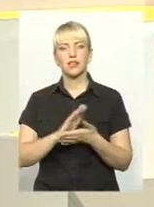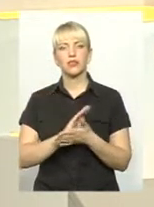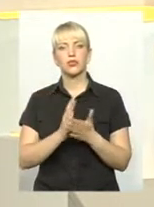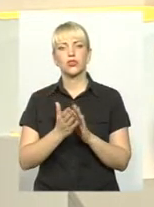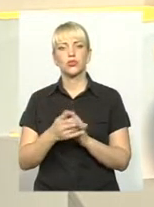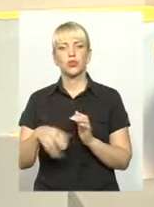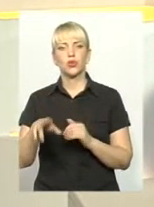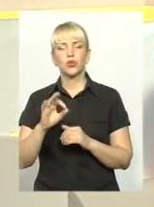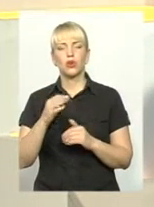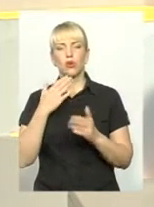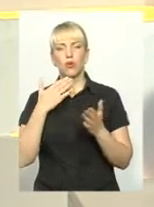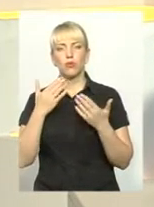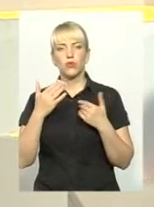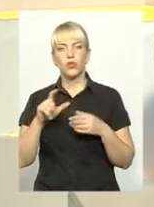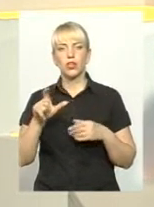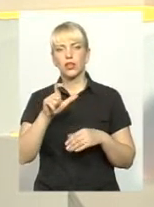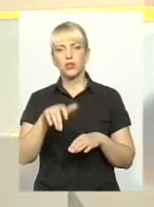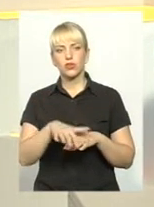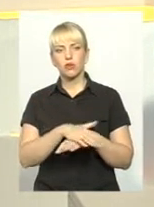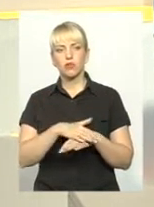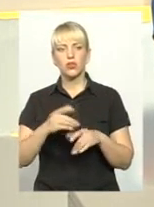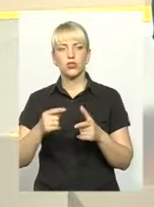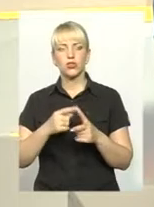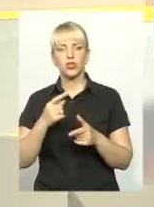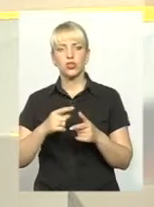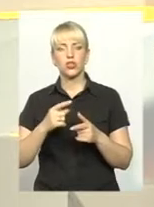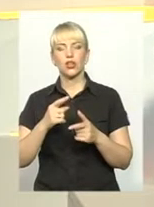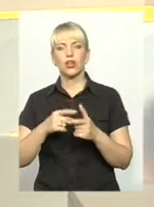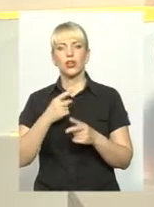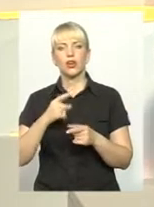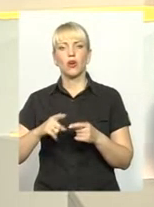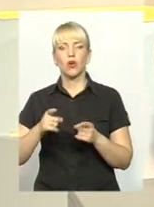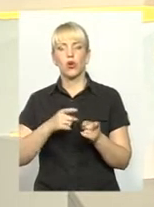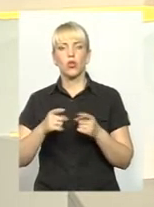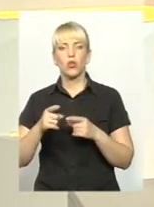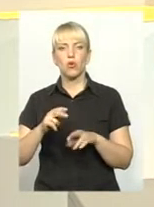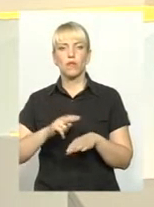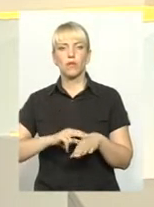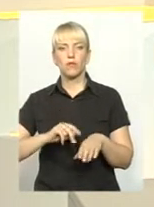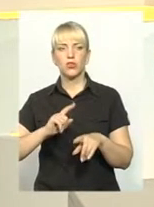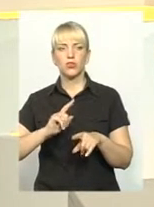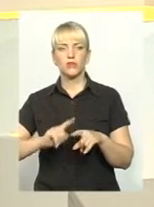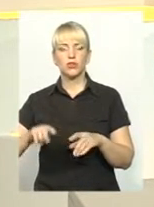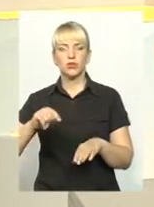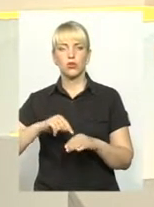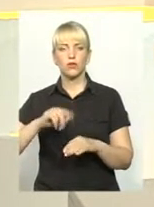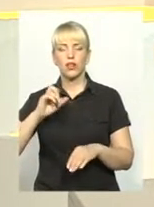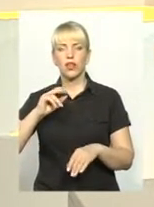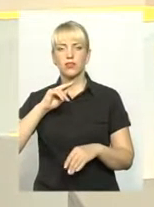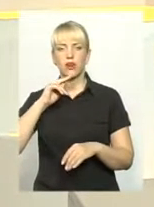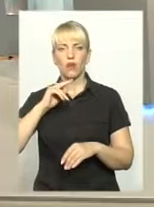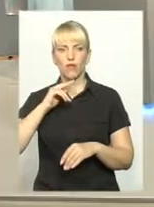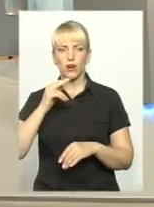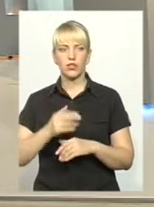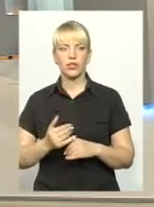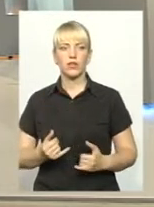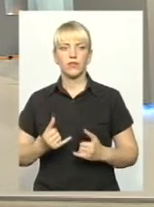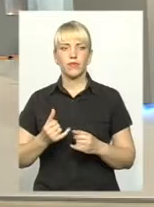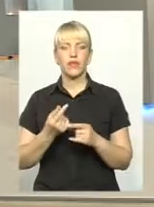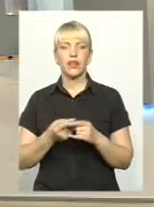щодо комунікації з громадою, чи готова поліція швидко реагувати на зауваження активних громадян? Ну, для цього